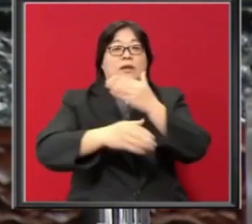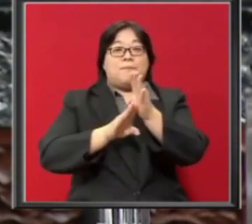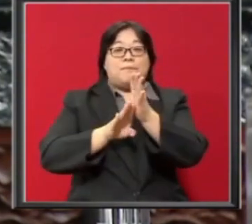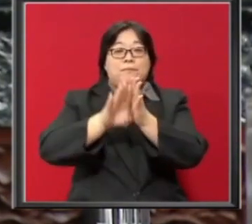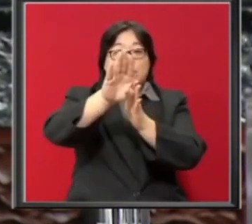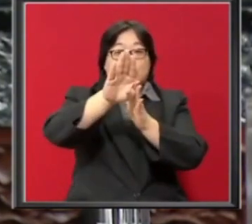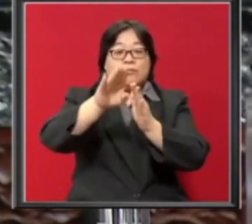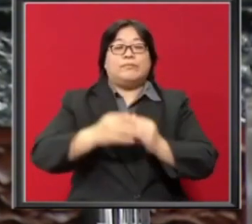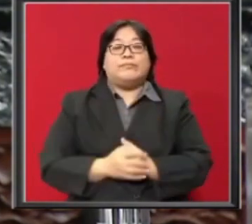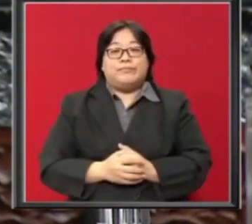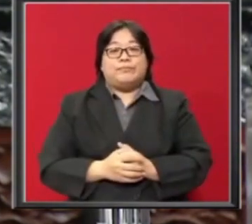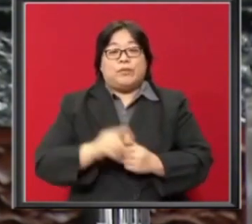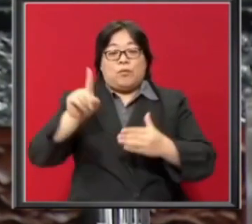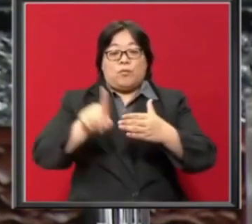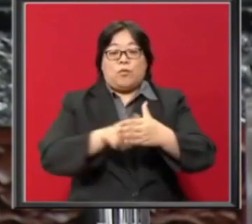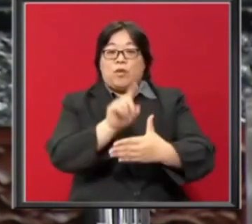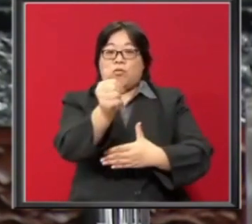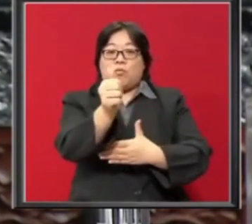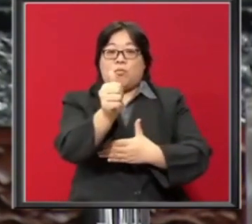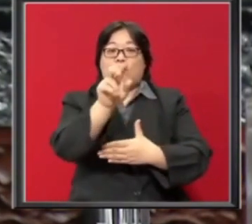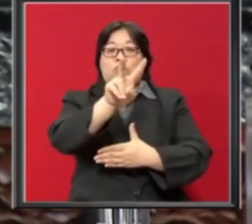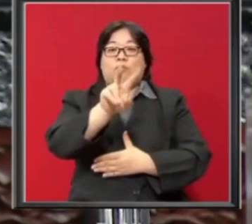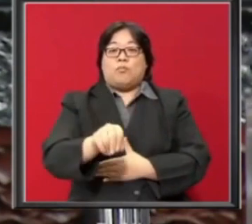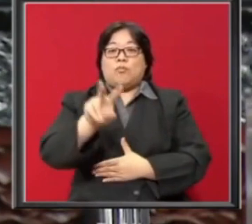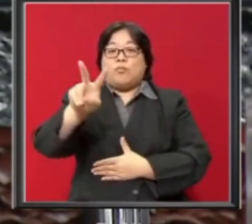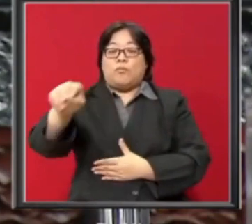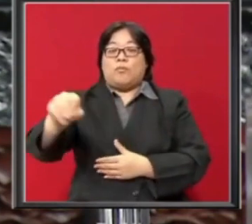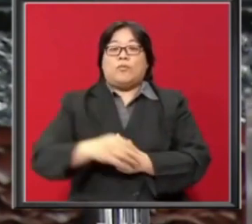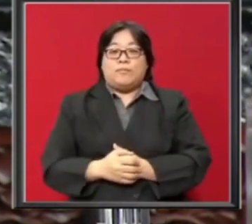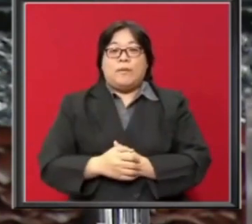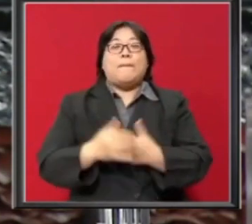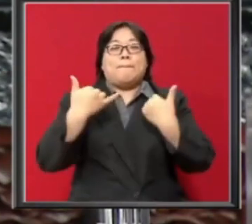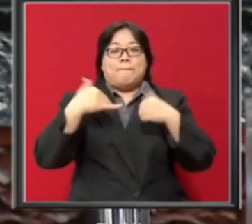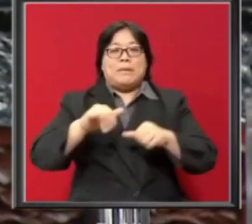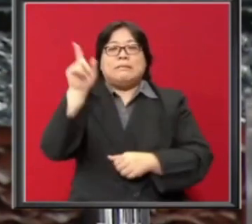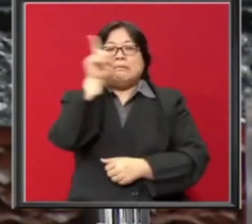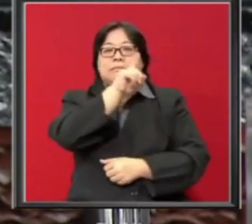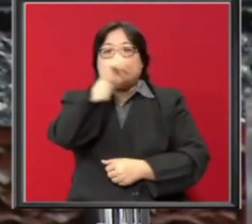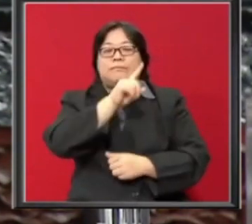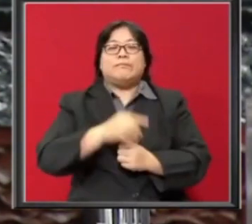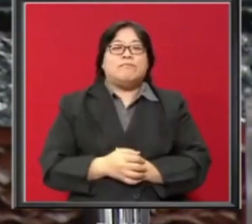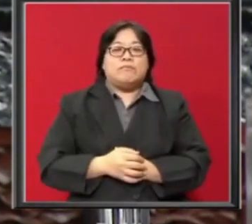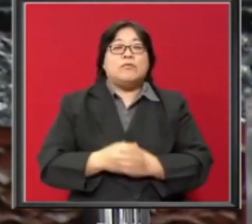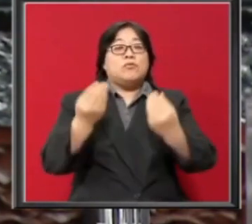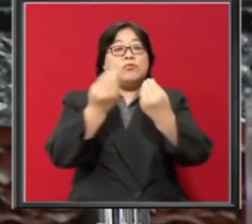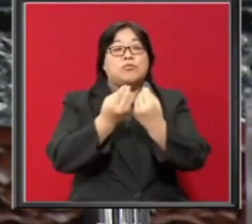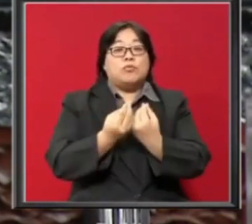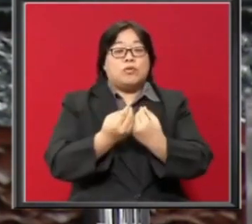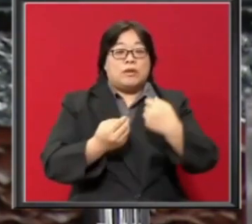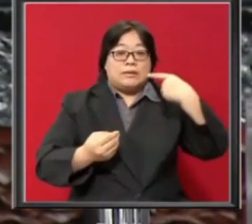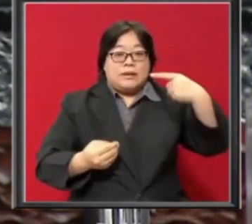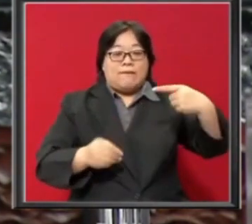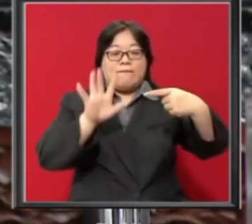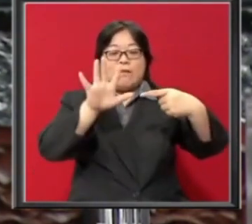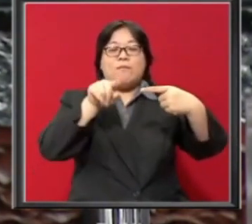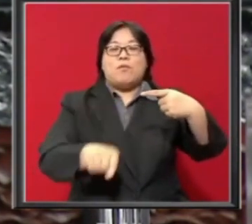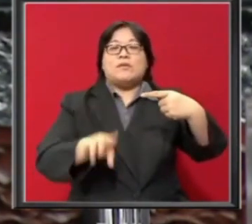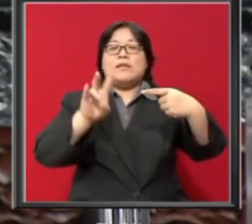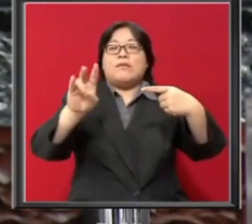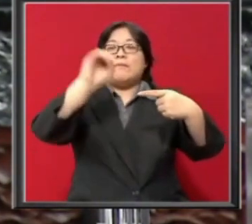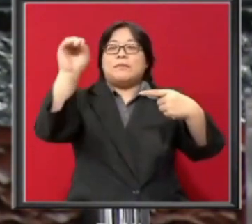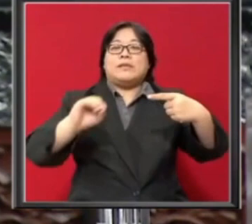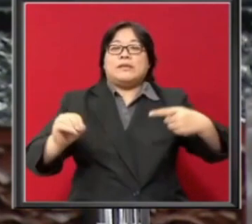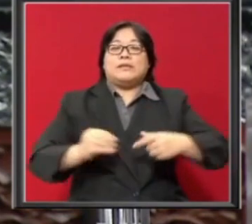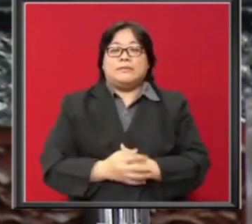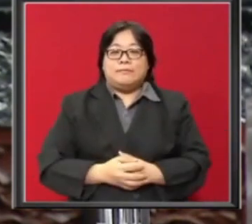negara membangun untuk bulan Oktober 2020 adalah masih critical angka ialah minus five On